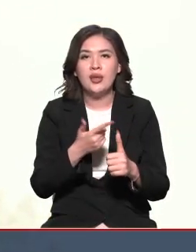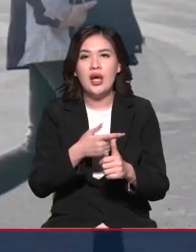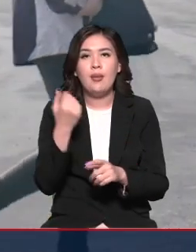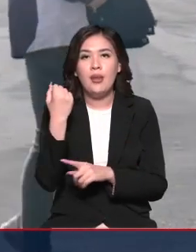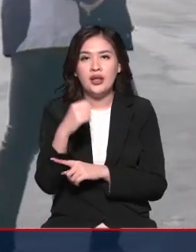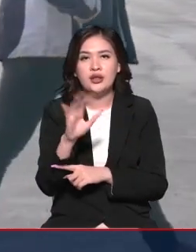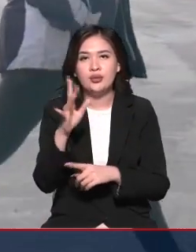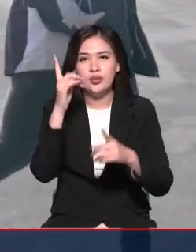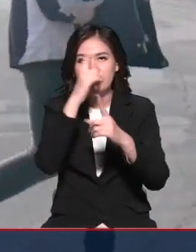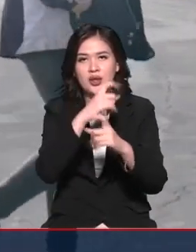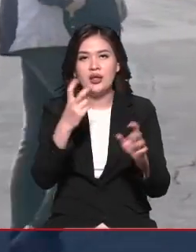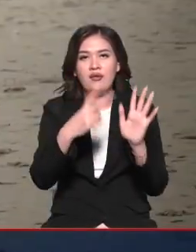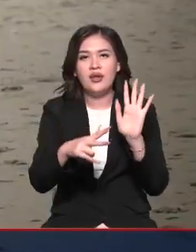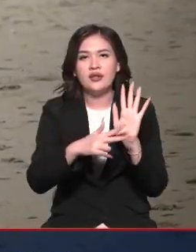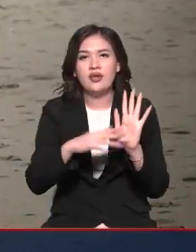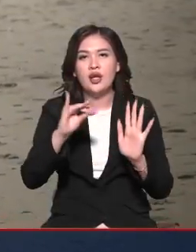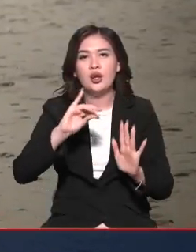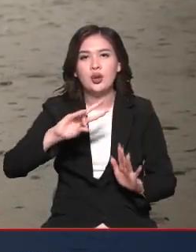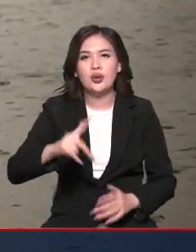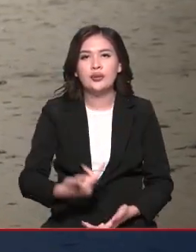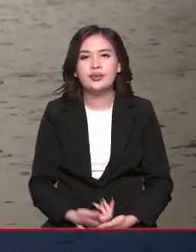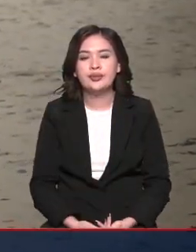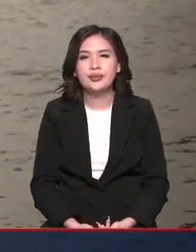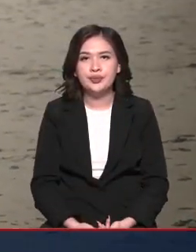объявлены 28 июня